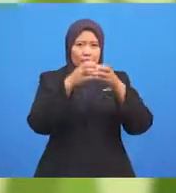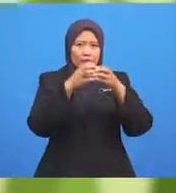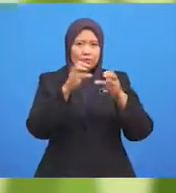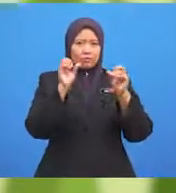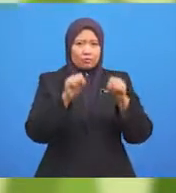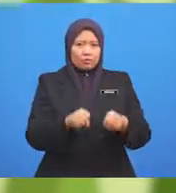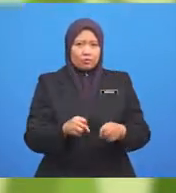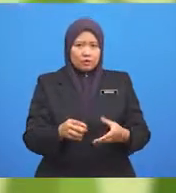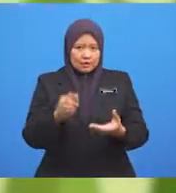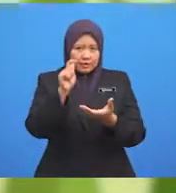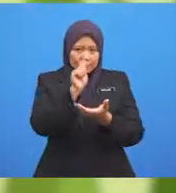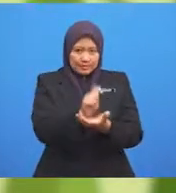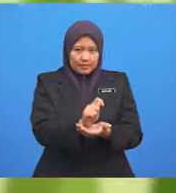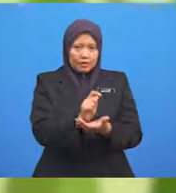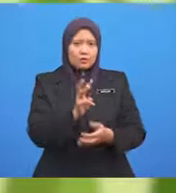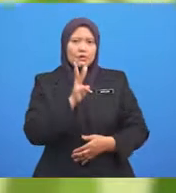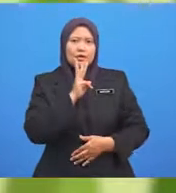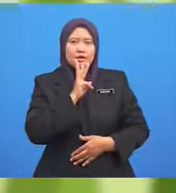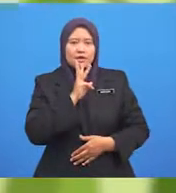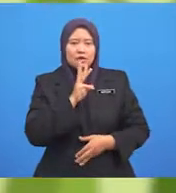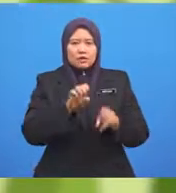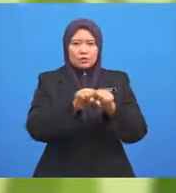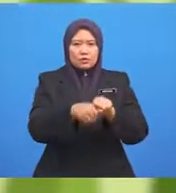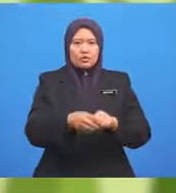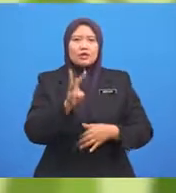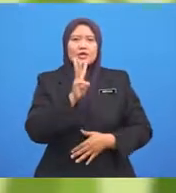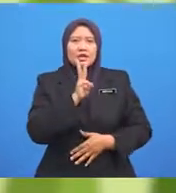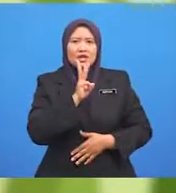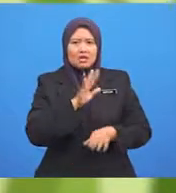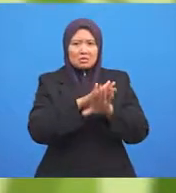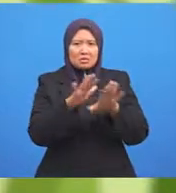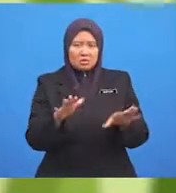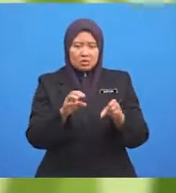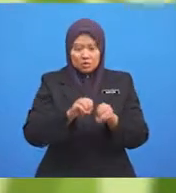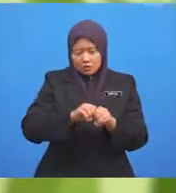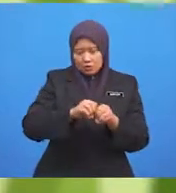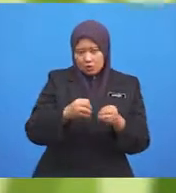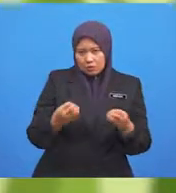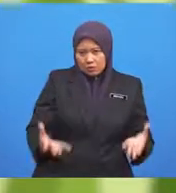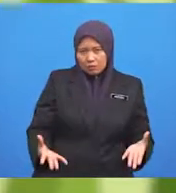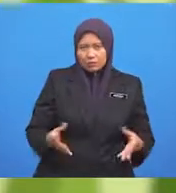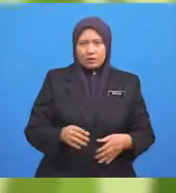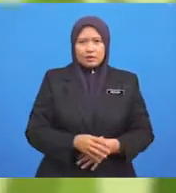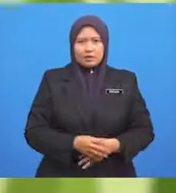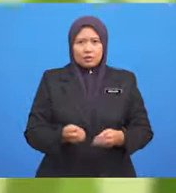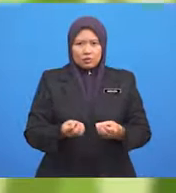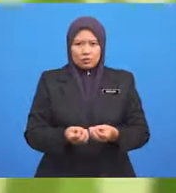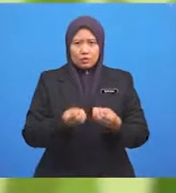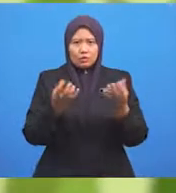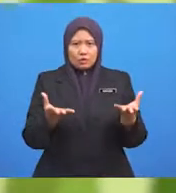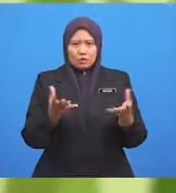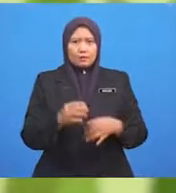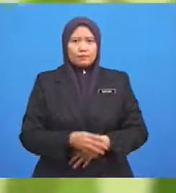tidak tumpah. Hal ini menggambarkan keadaan masyarakat yang bersatu padu dan